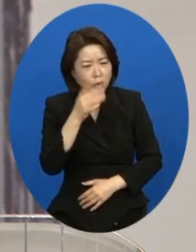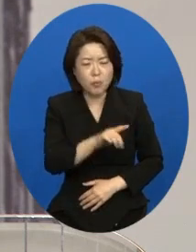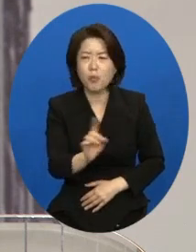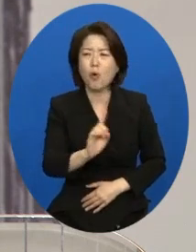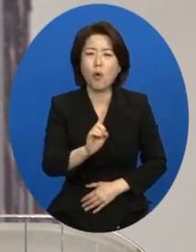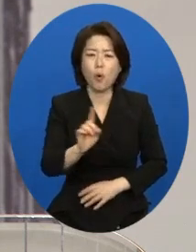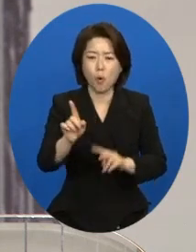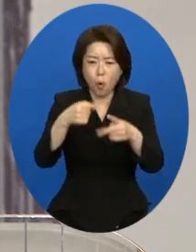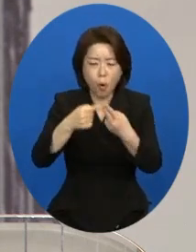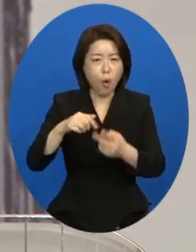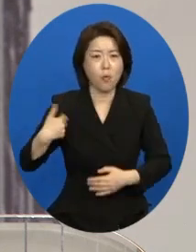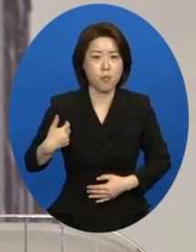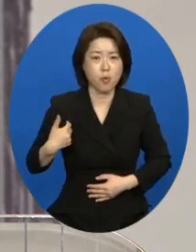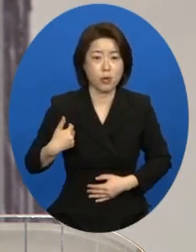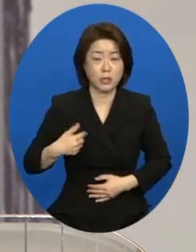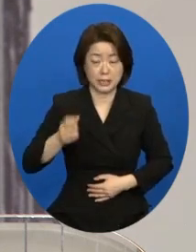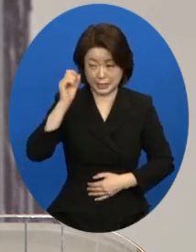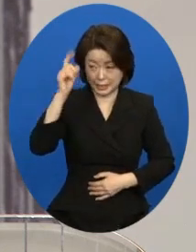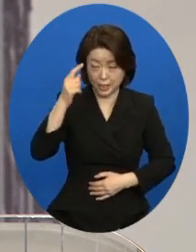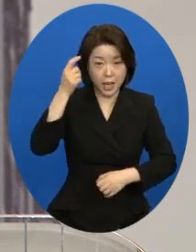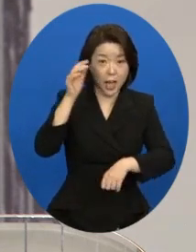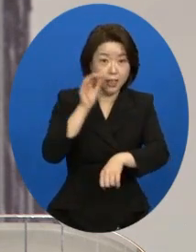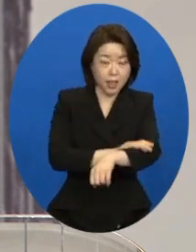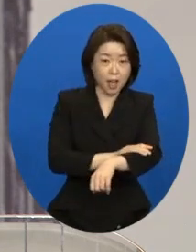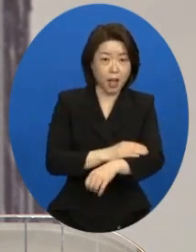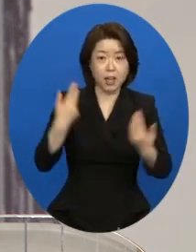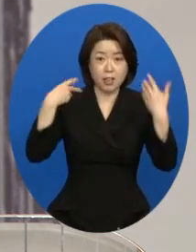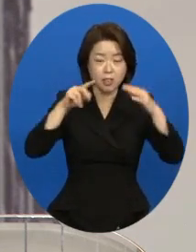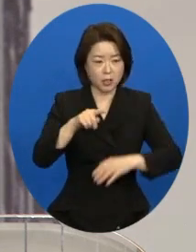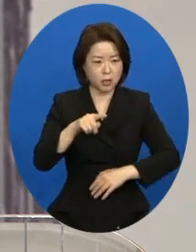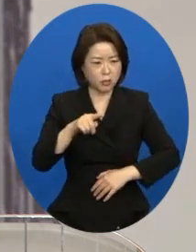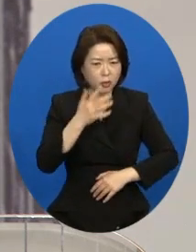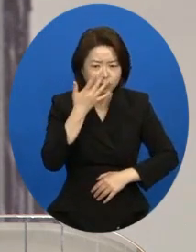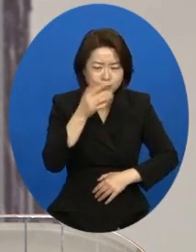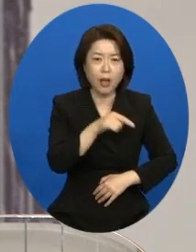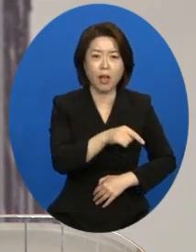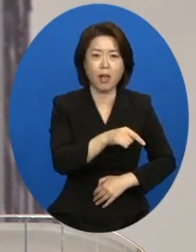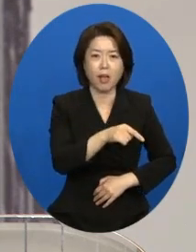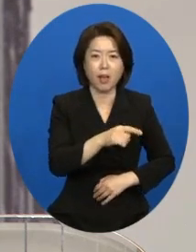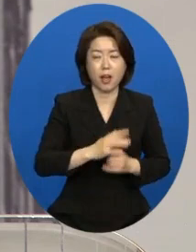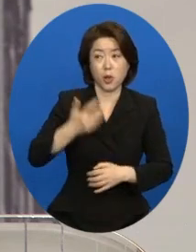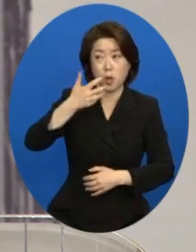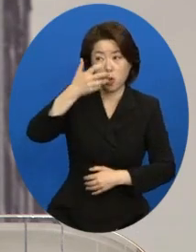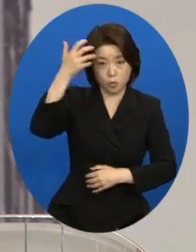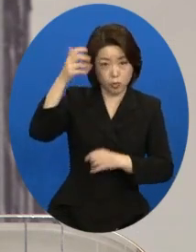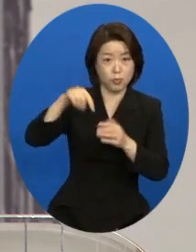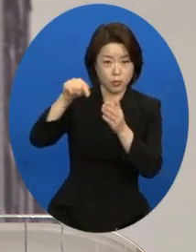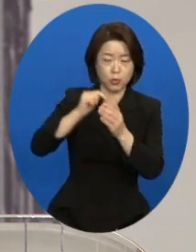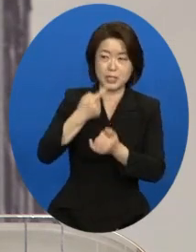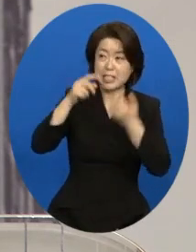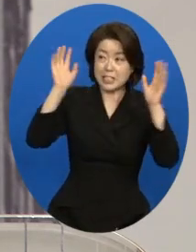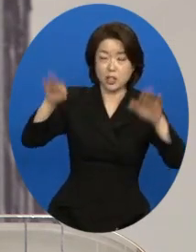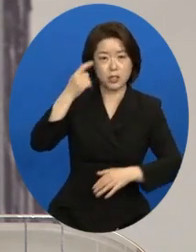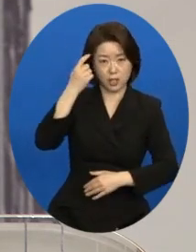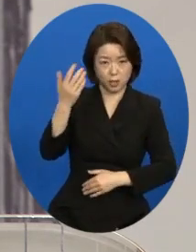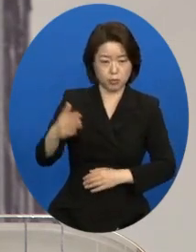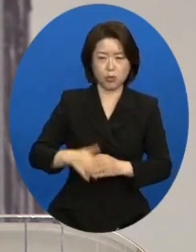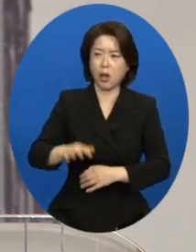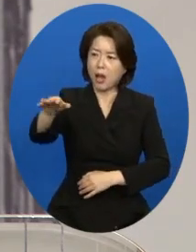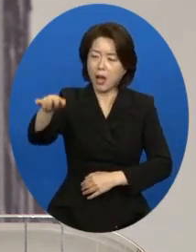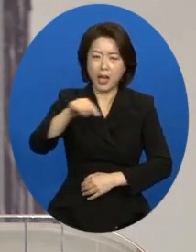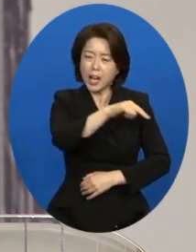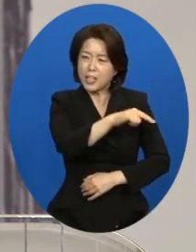그 뛰어난 지혜를 가진 다니엘도 해석이 안 되니까 꿈에 천사에게 물어봤어요. 이 짐승들이 뭡니까?